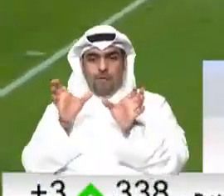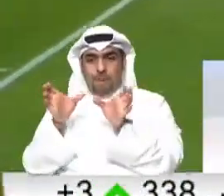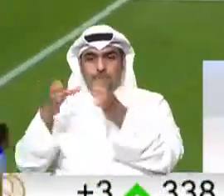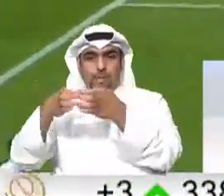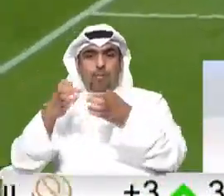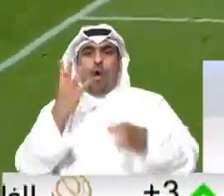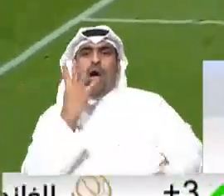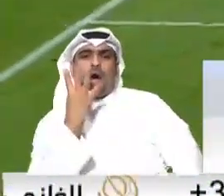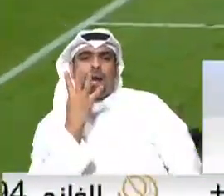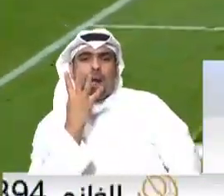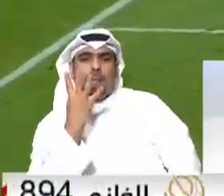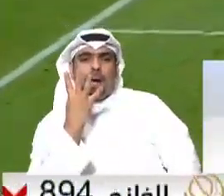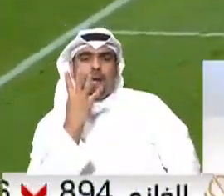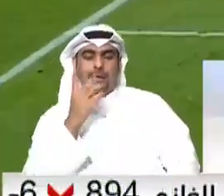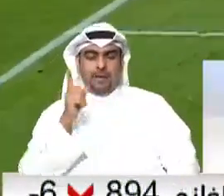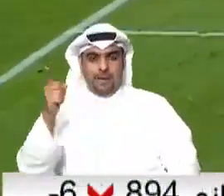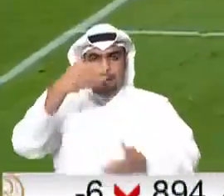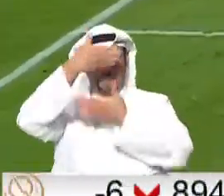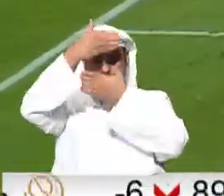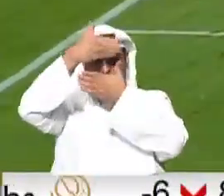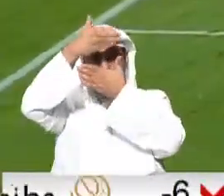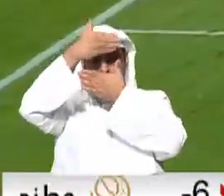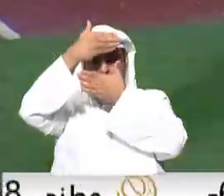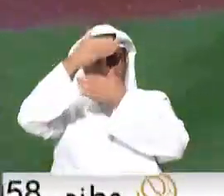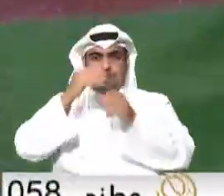الجزائري والرجاء الرياضي المغربي